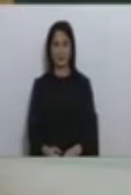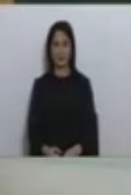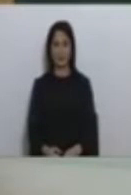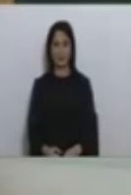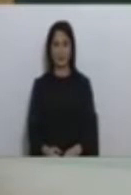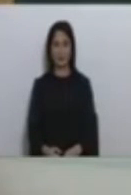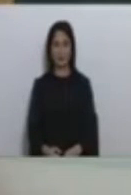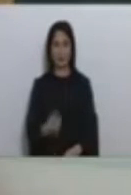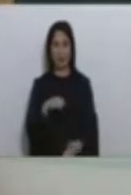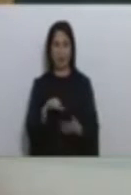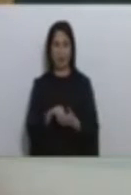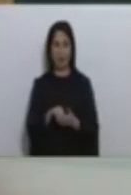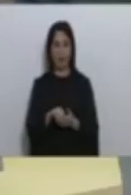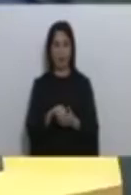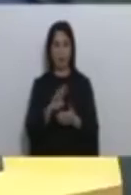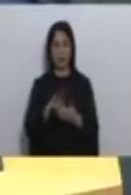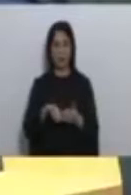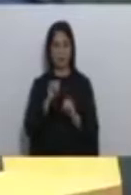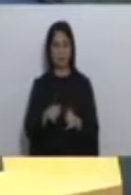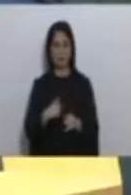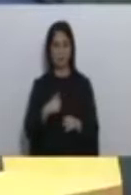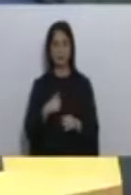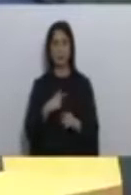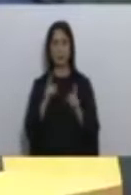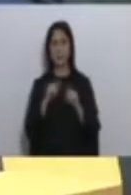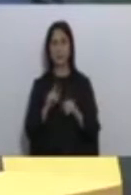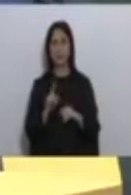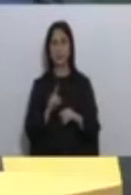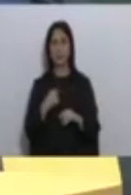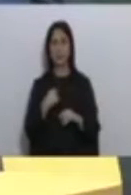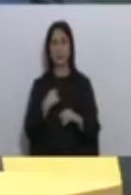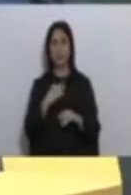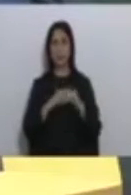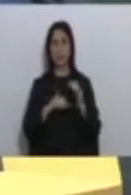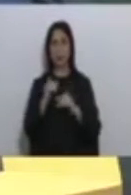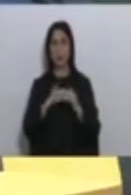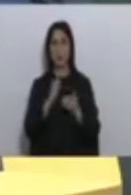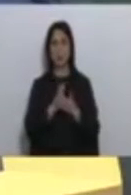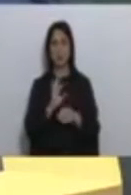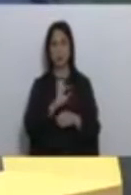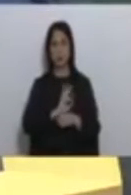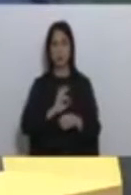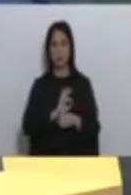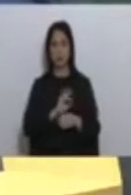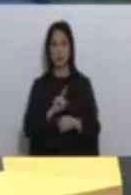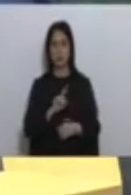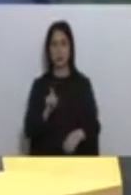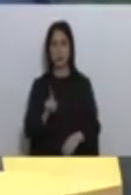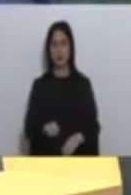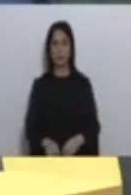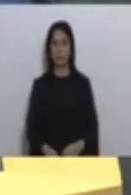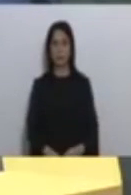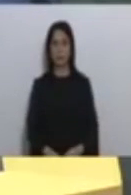Რომ არ გამოსულიყავი არ შემეცო. Იცით თქვენ, რომ მე პროფესიით არ ვარ იურისტი, მაგრამ